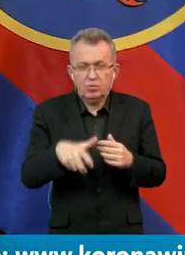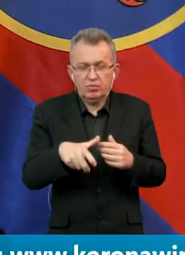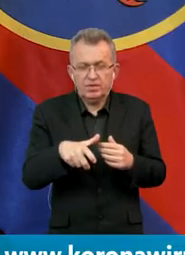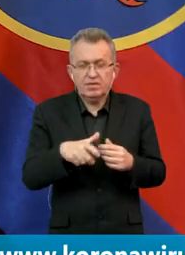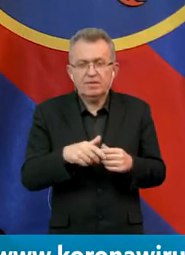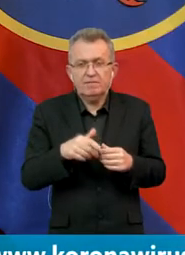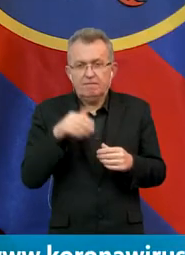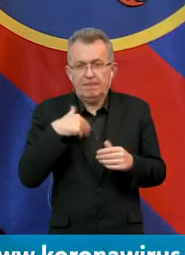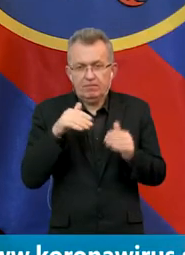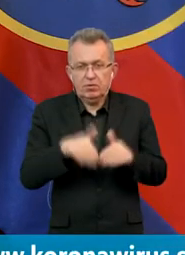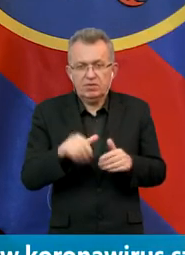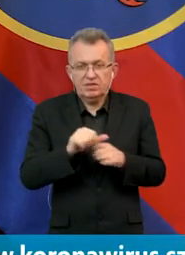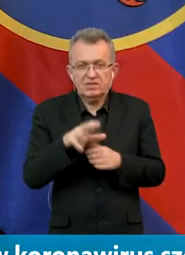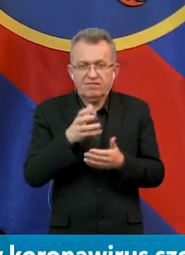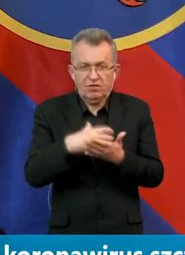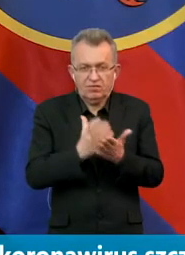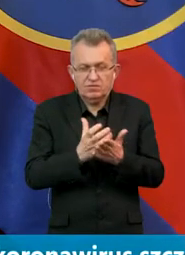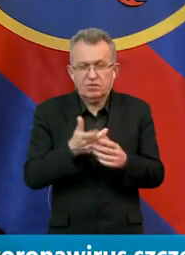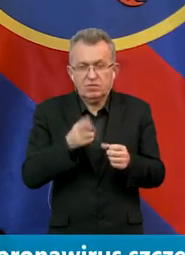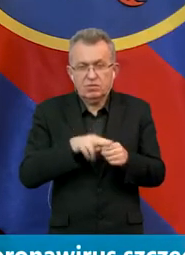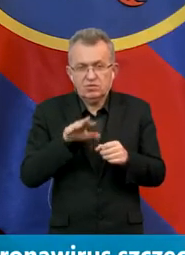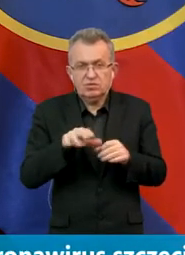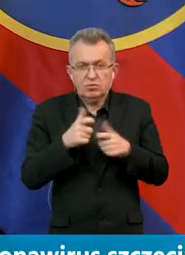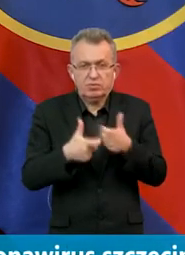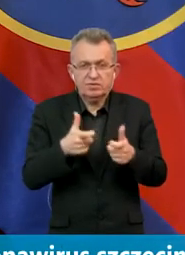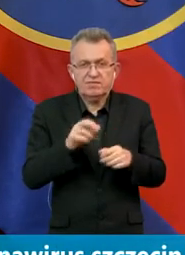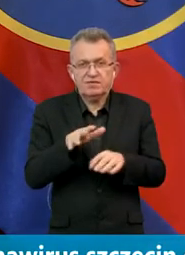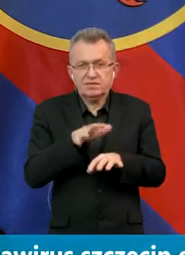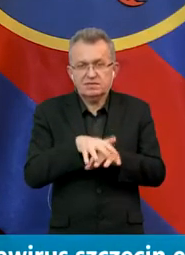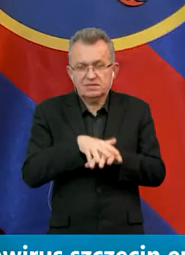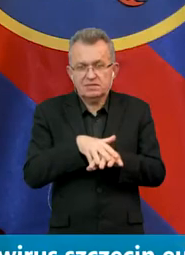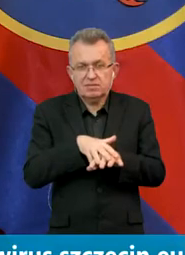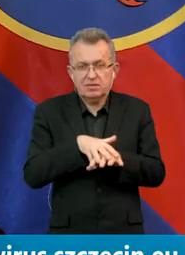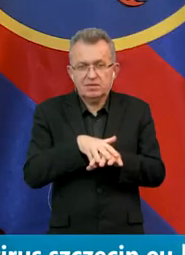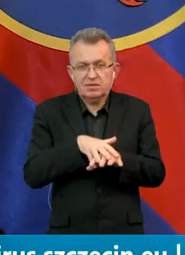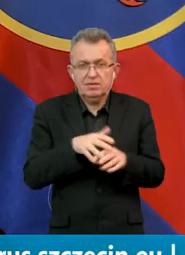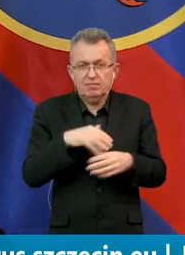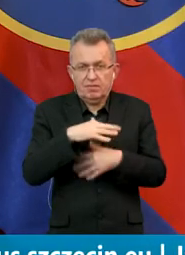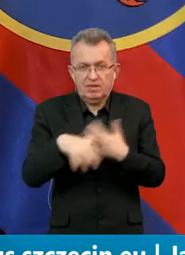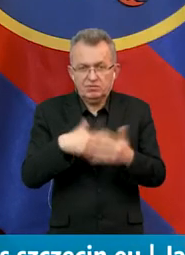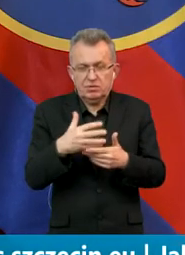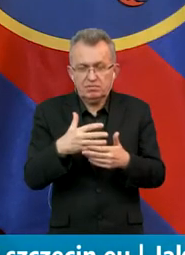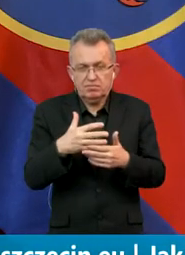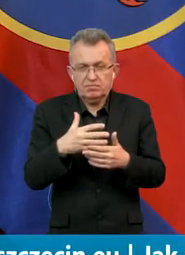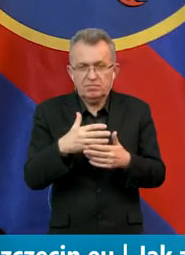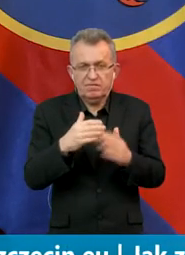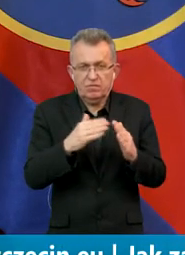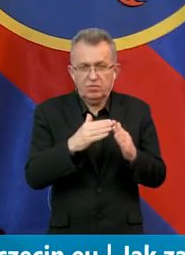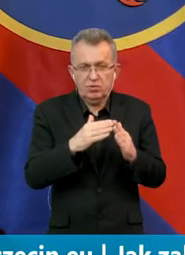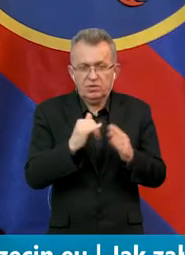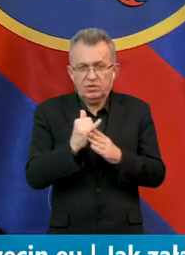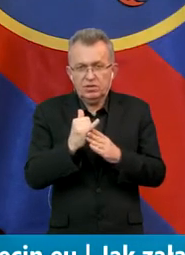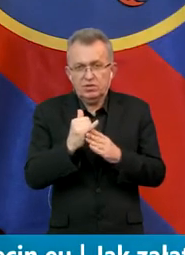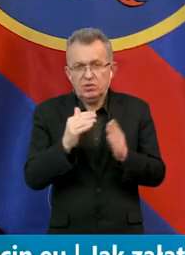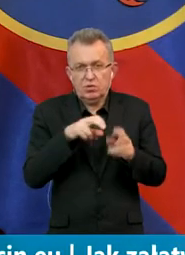które mogą prowadzić te zajęcia w systemie przeplatanym, hybrydowym właśnie, a więc część